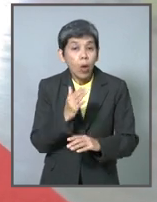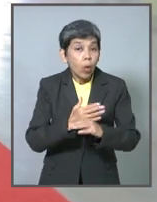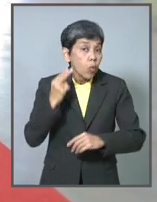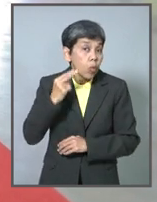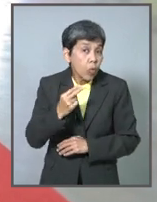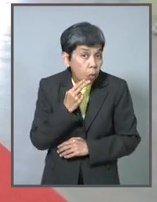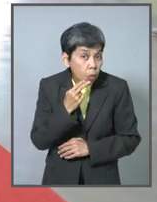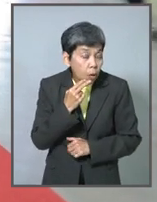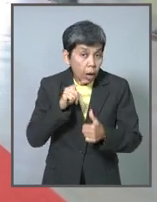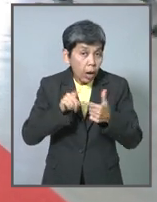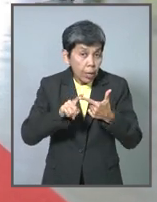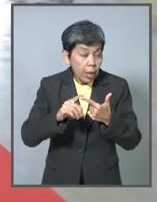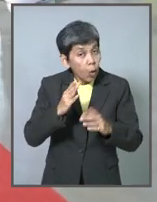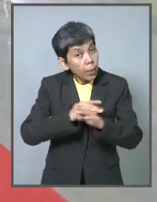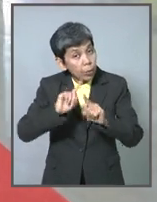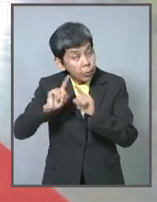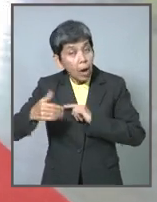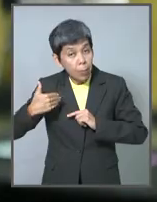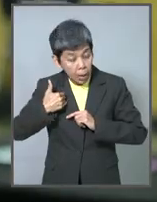นอกจากผู้พิการทางการได้ยินแล้วยังแบบ